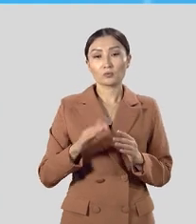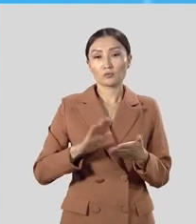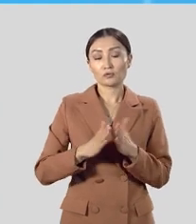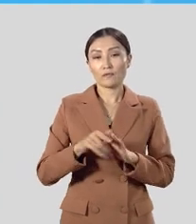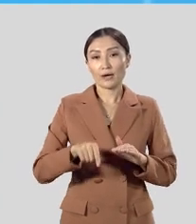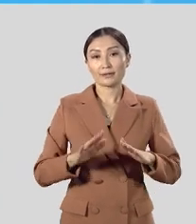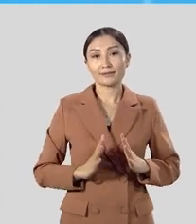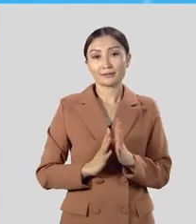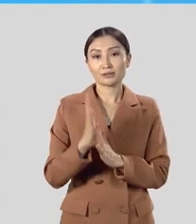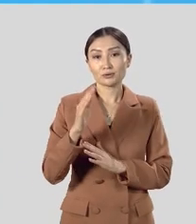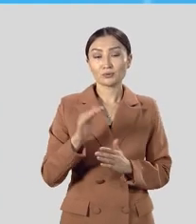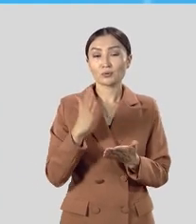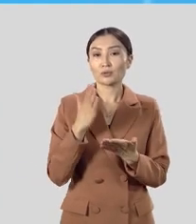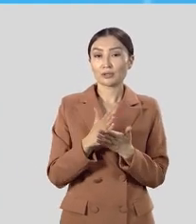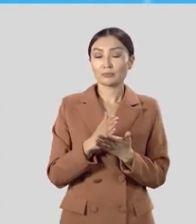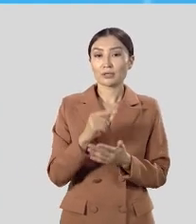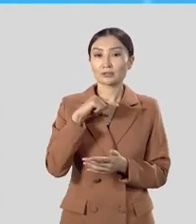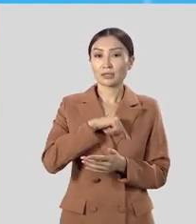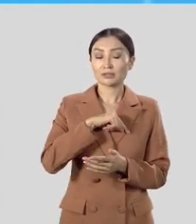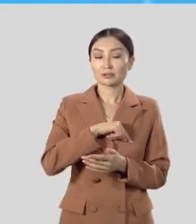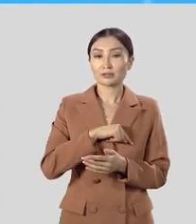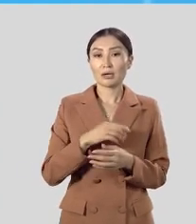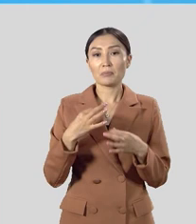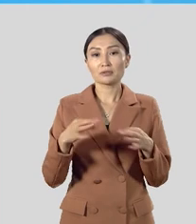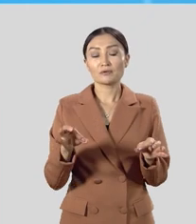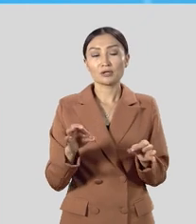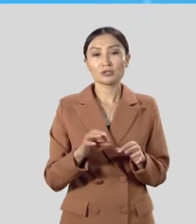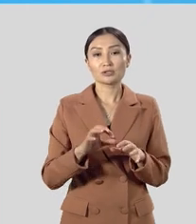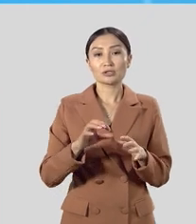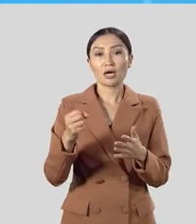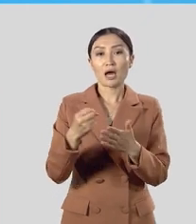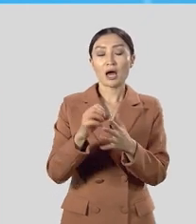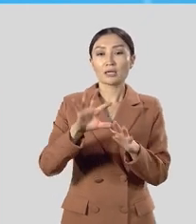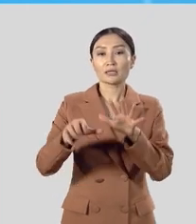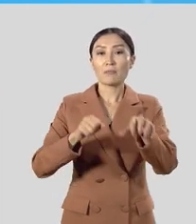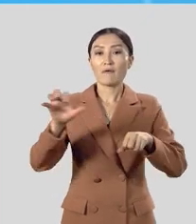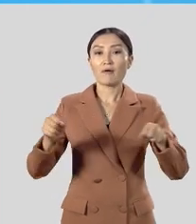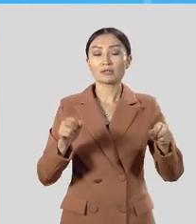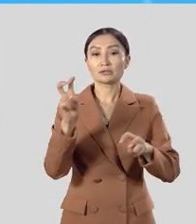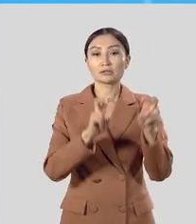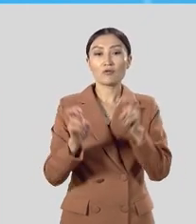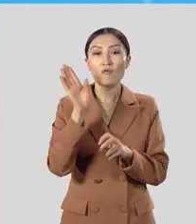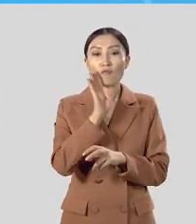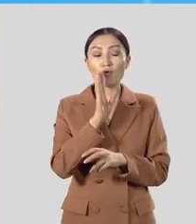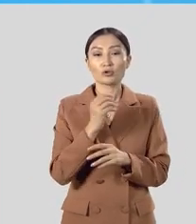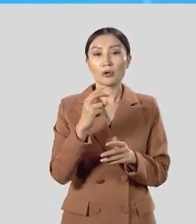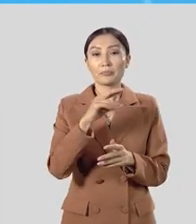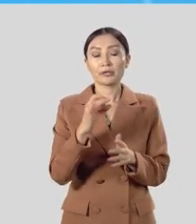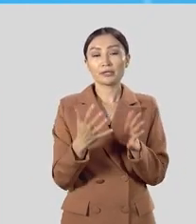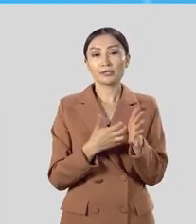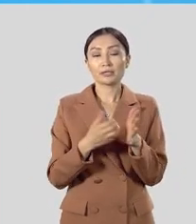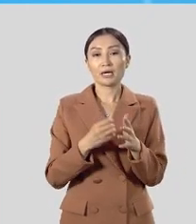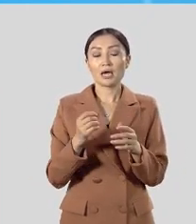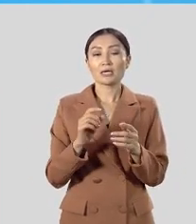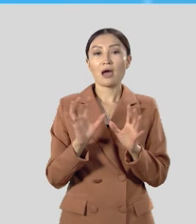растут. У них имеются приспособления, позволяющие добывать воду при ее недостатке, ограничивать испарение